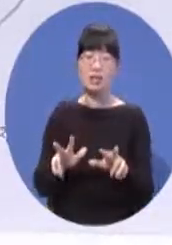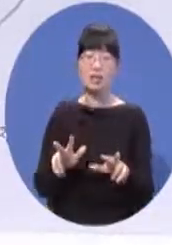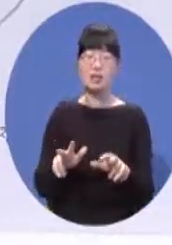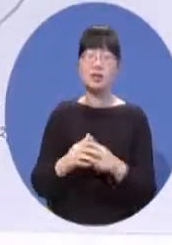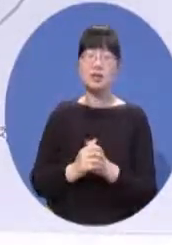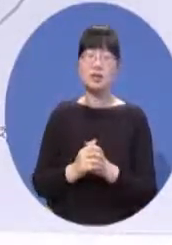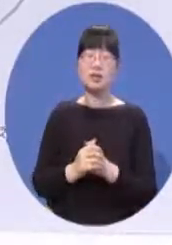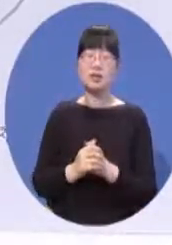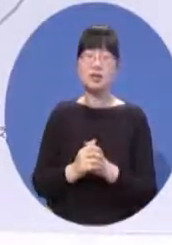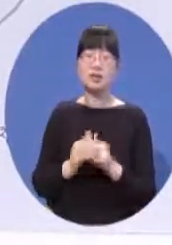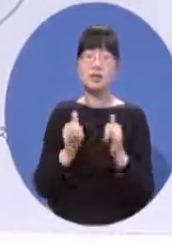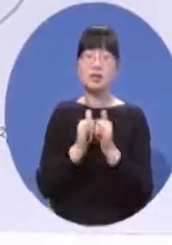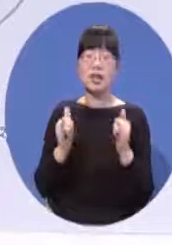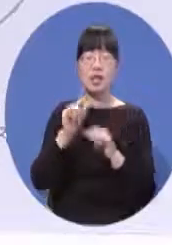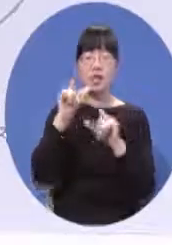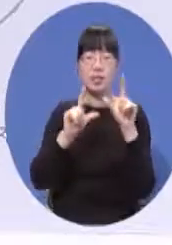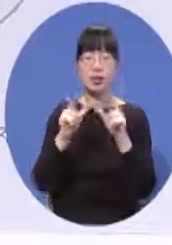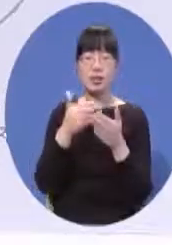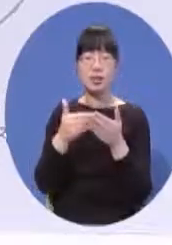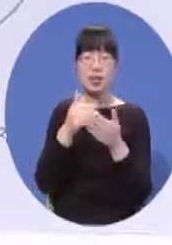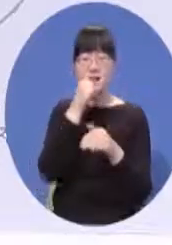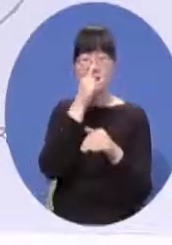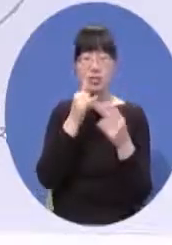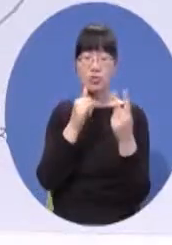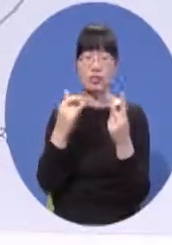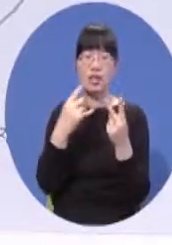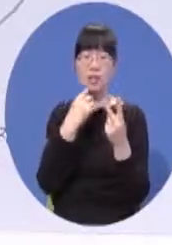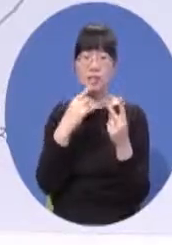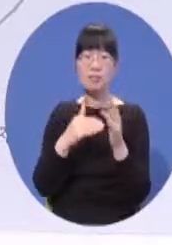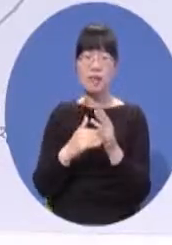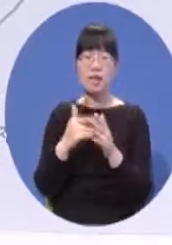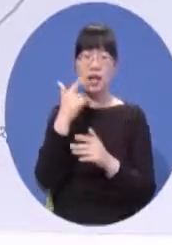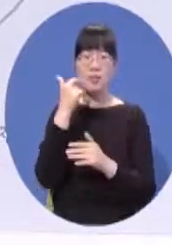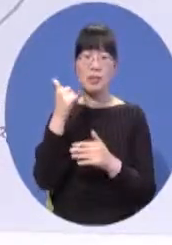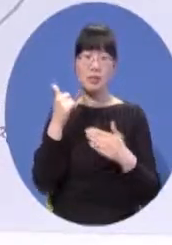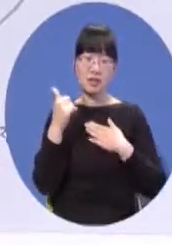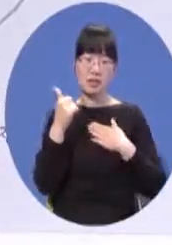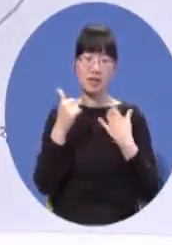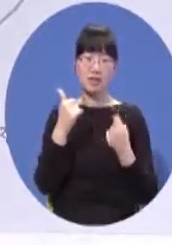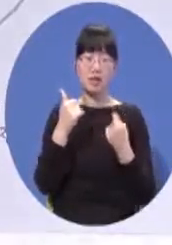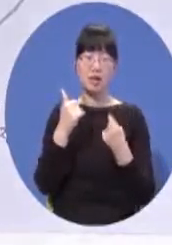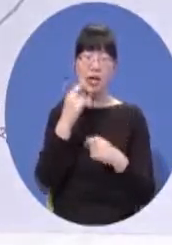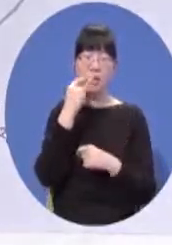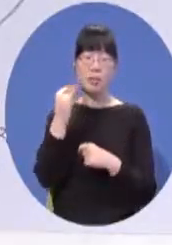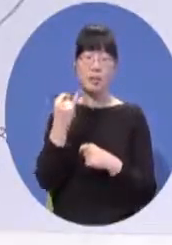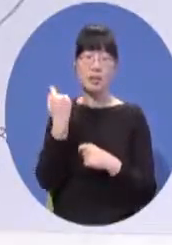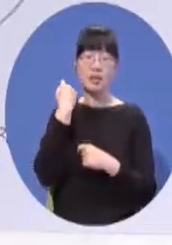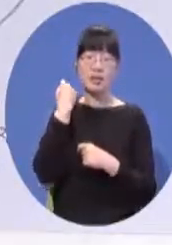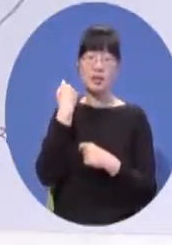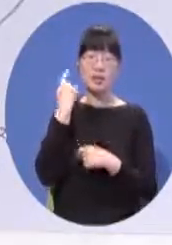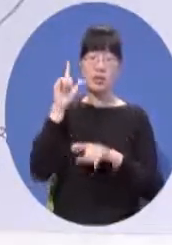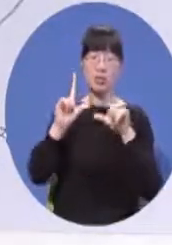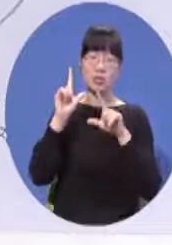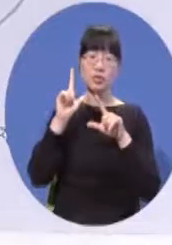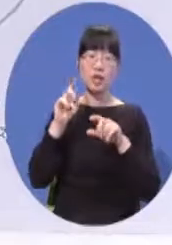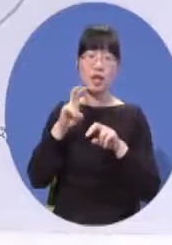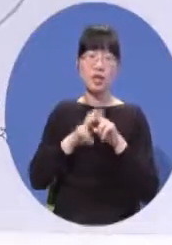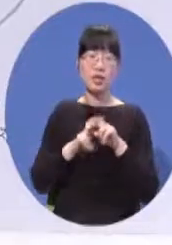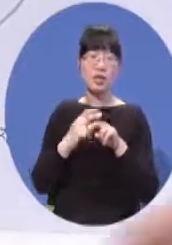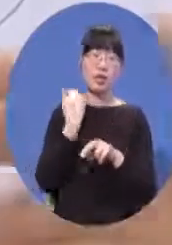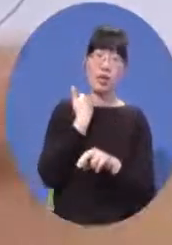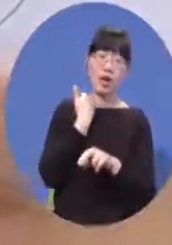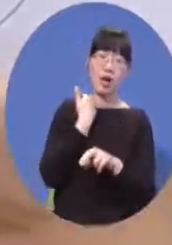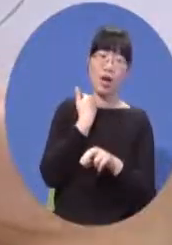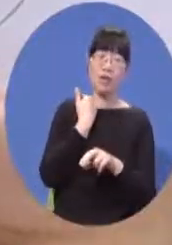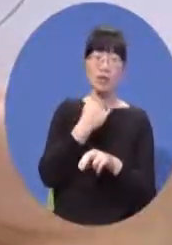여기서는 보면은 딱 사람 꼴 모양을 하고 있는 건 딱 두 사람이에요. 네. 아빠하고 자기. 엄마는 이렇게 뒷모습으로 의자 밑에 가려져 있습니다. 아,